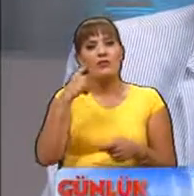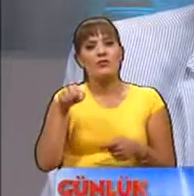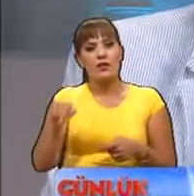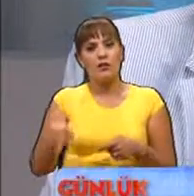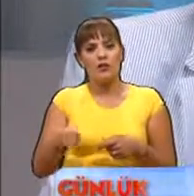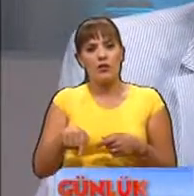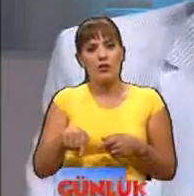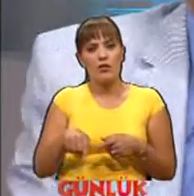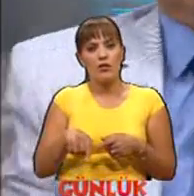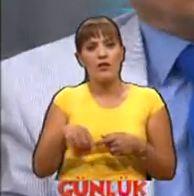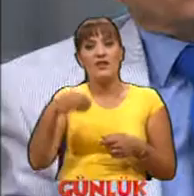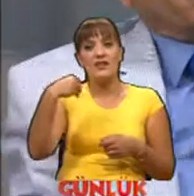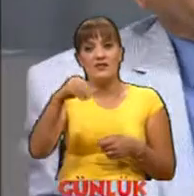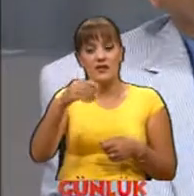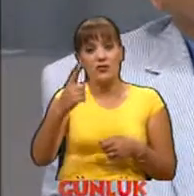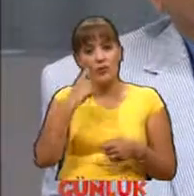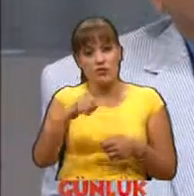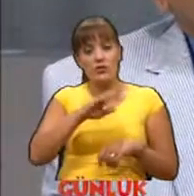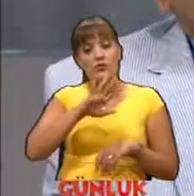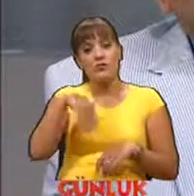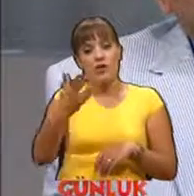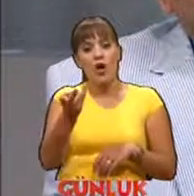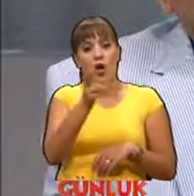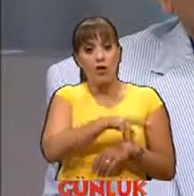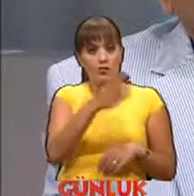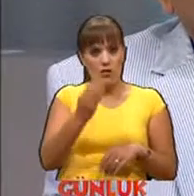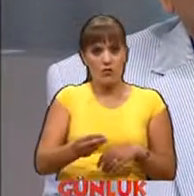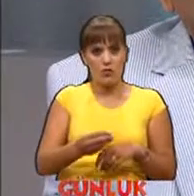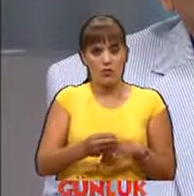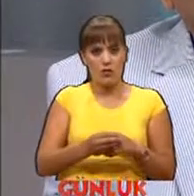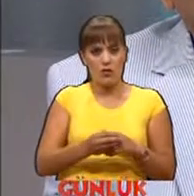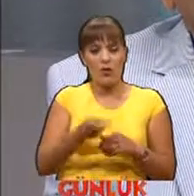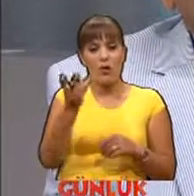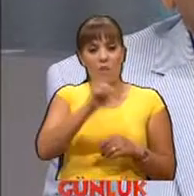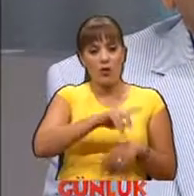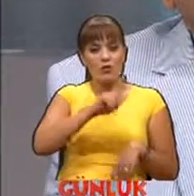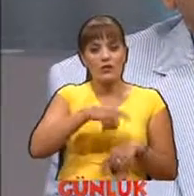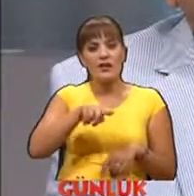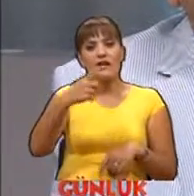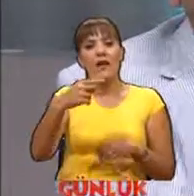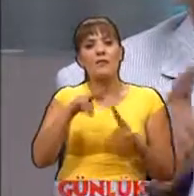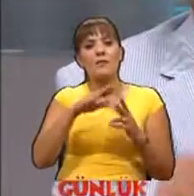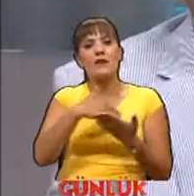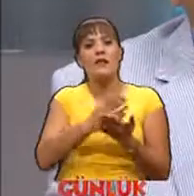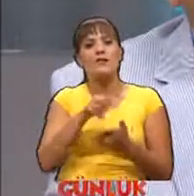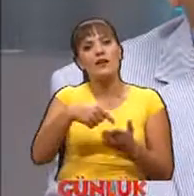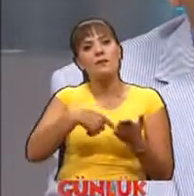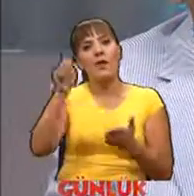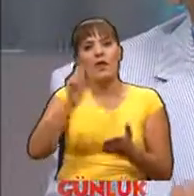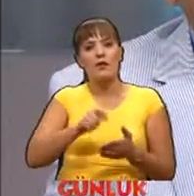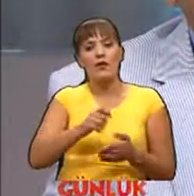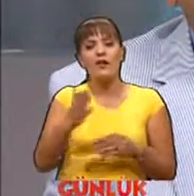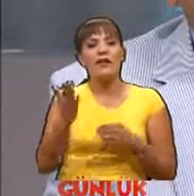gösteriyorlar. Satış gösterdikten sonra ölüm gerçekleşiyor. Öldüğünde diğer mirasçılar bunu iptal